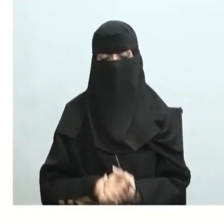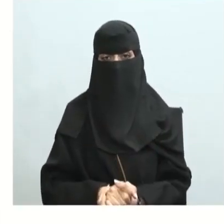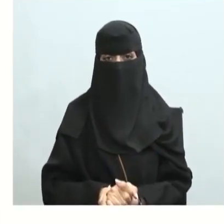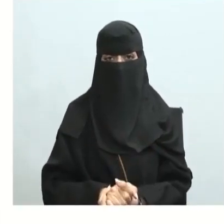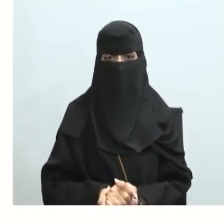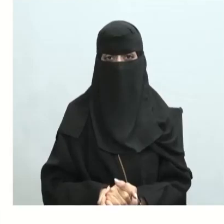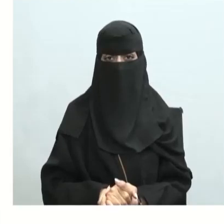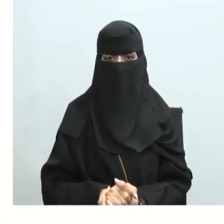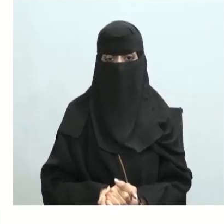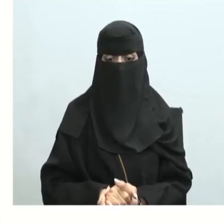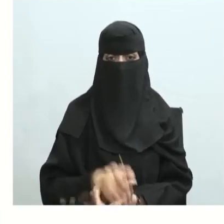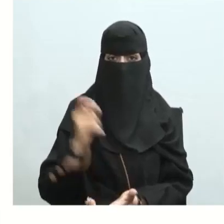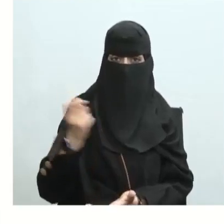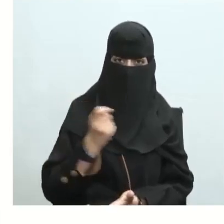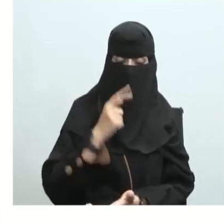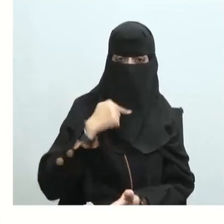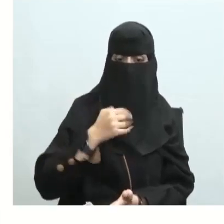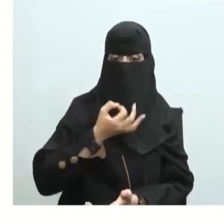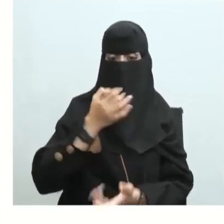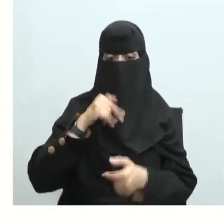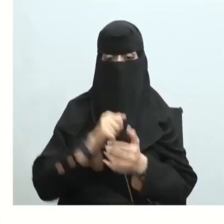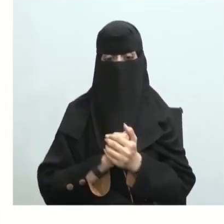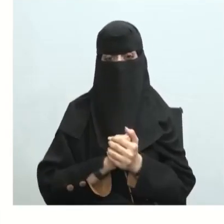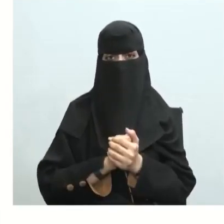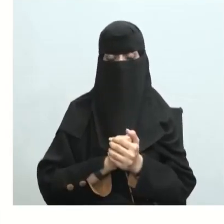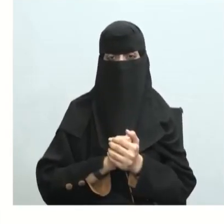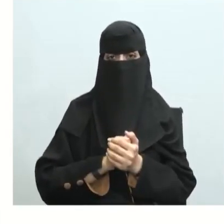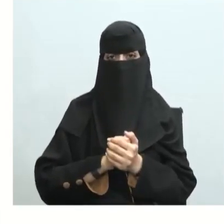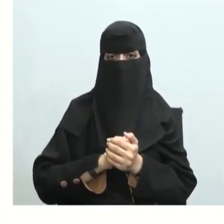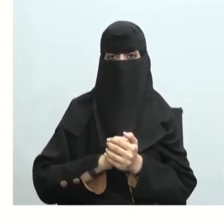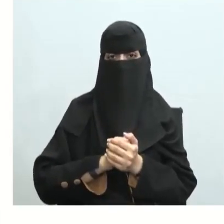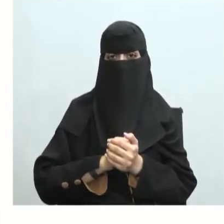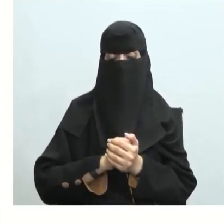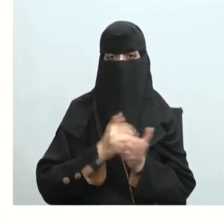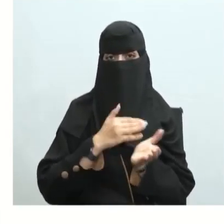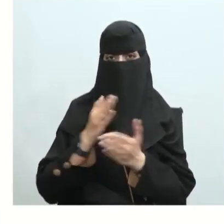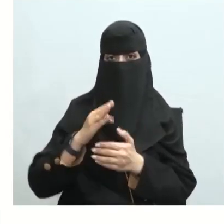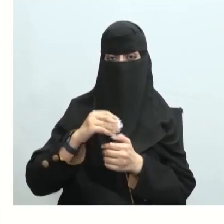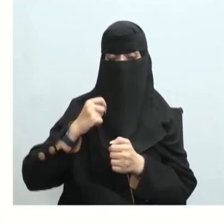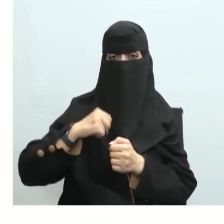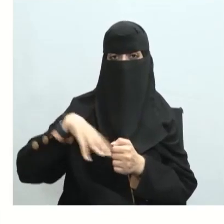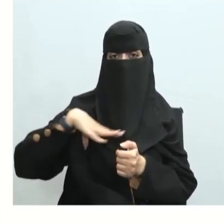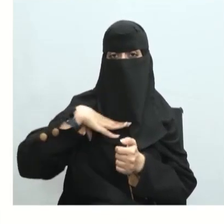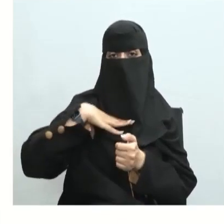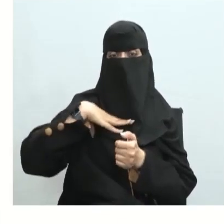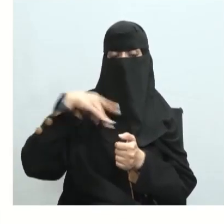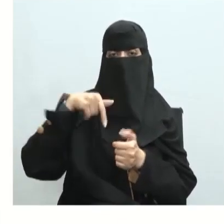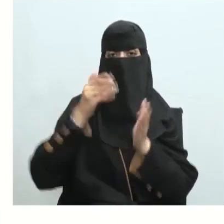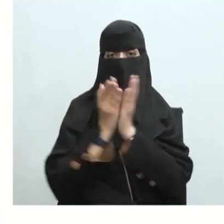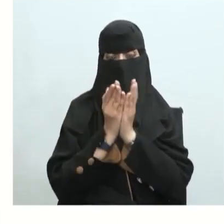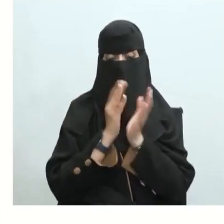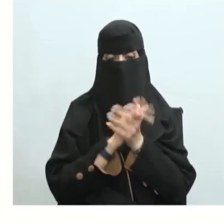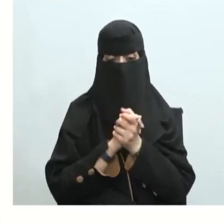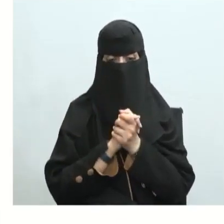للشكوى اكتب لنقول مثلا نحن ذكرنا ذلك نقول مثلا هنا المكرم مدير المدرسه